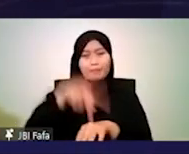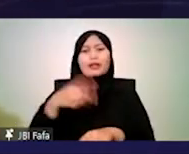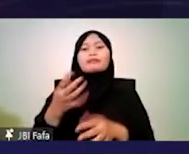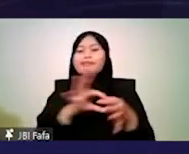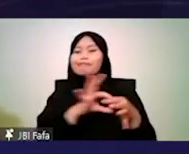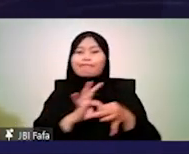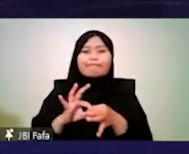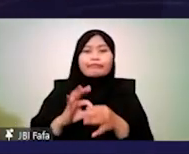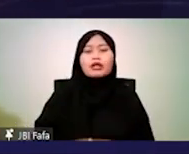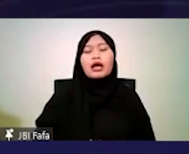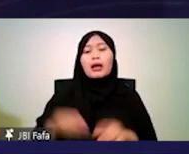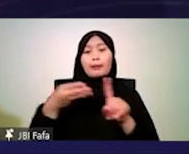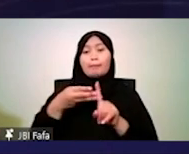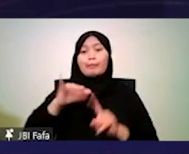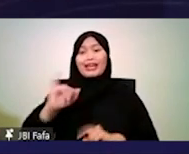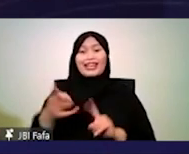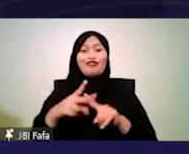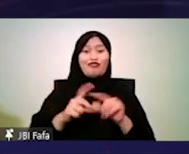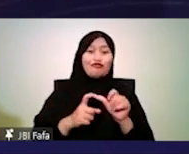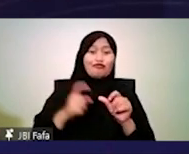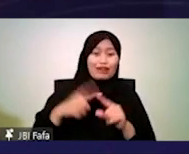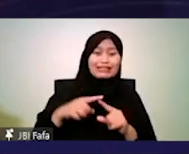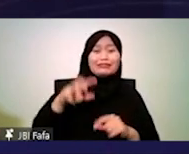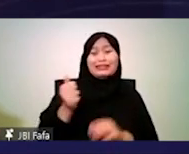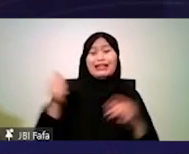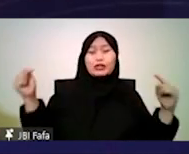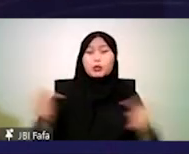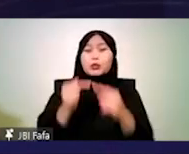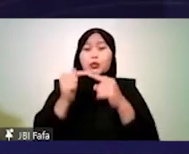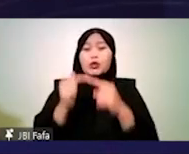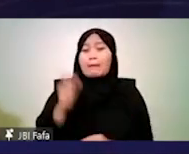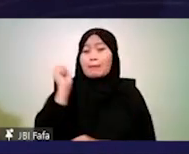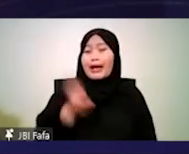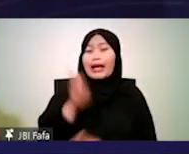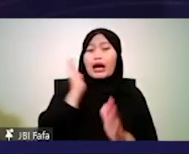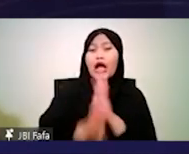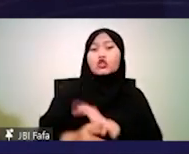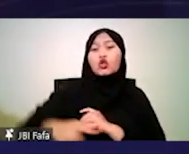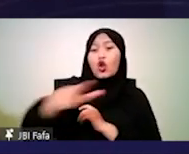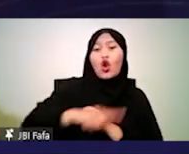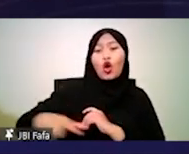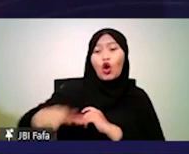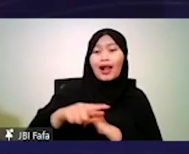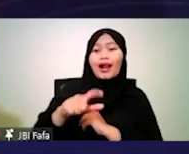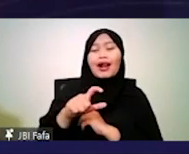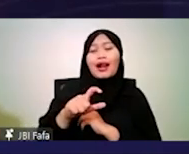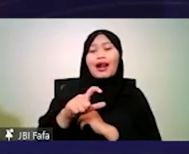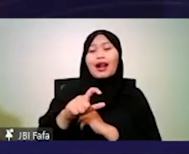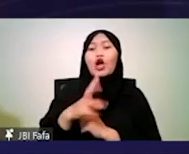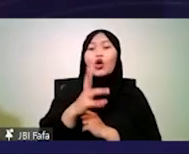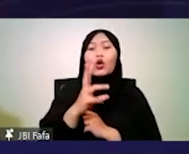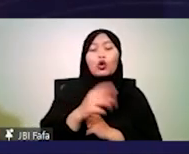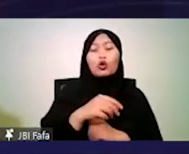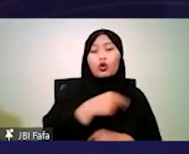p-man kita bebas juga akan tersebut tersambung dan membayarnya langsung lokal garansi rupiah Singapore